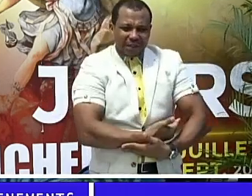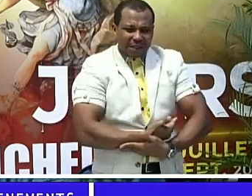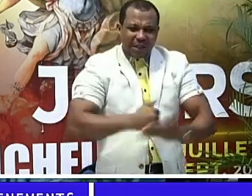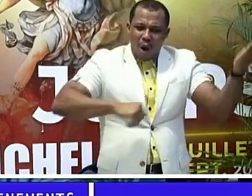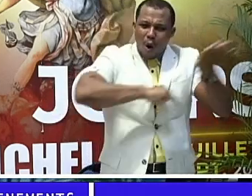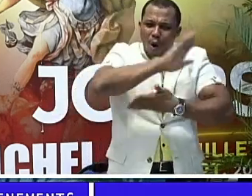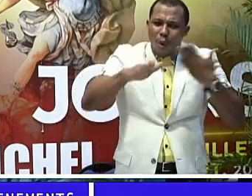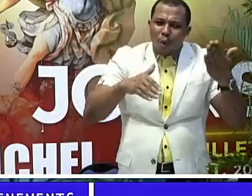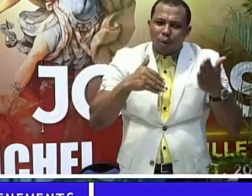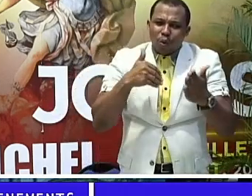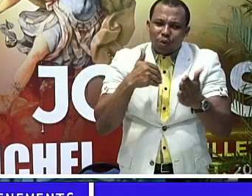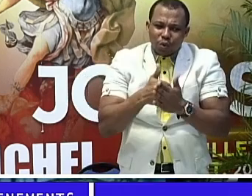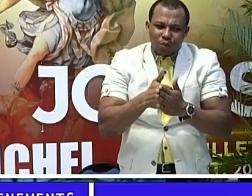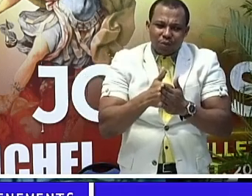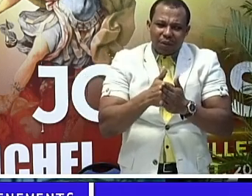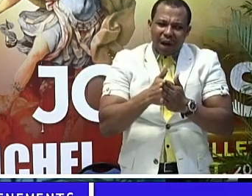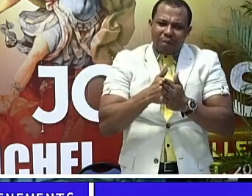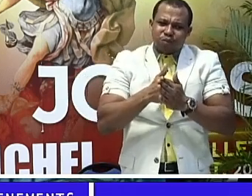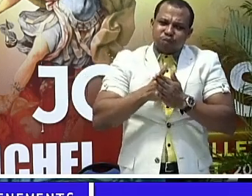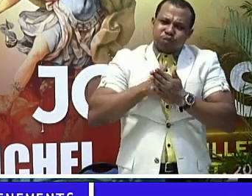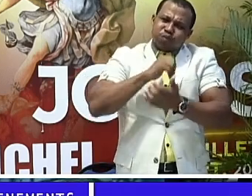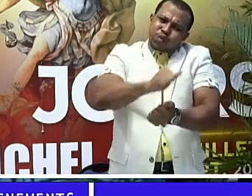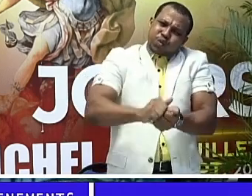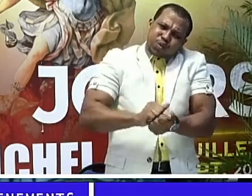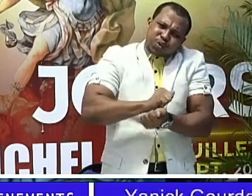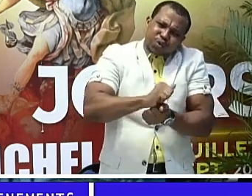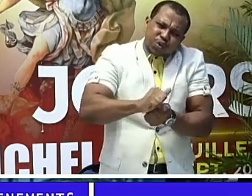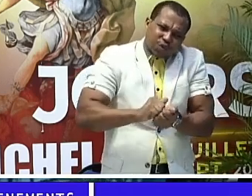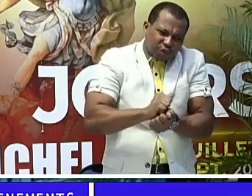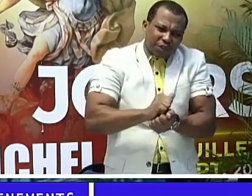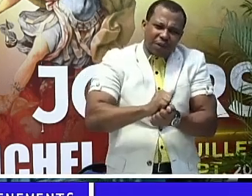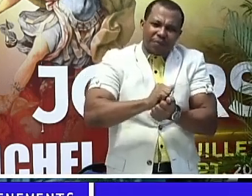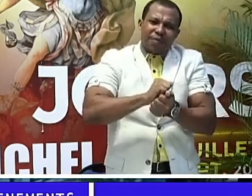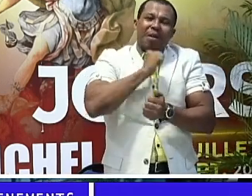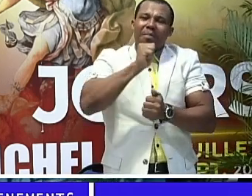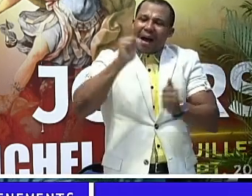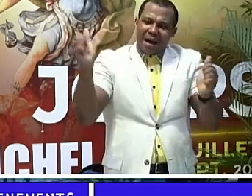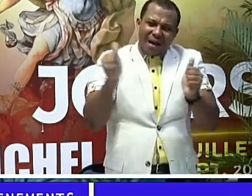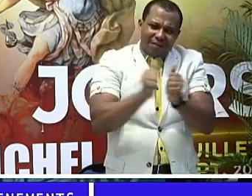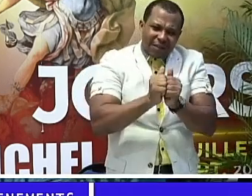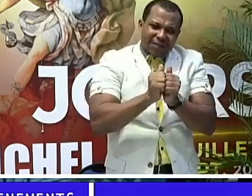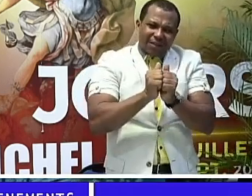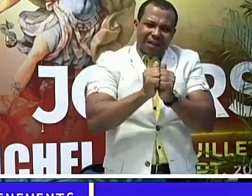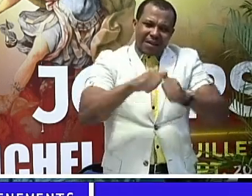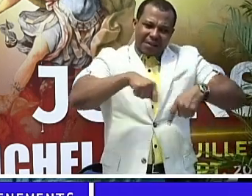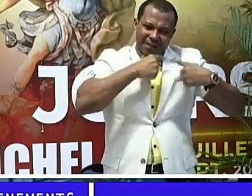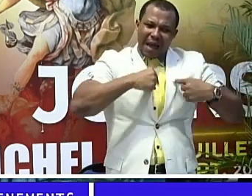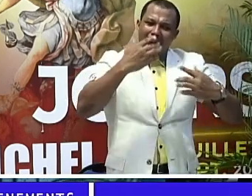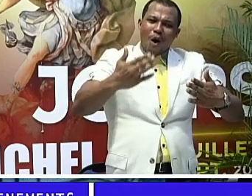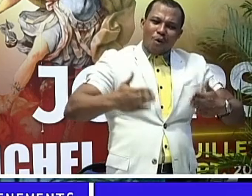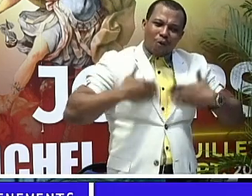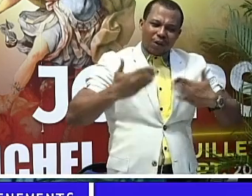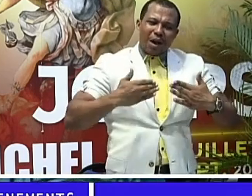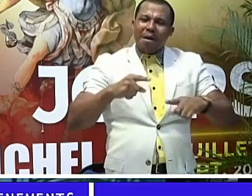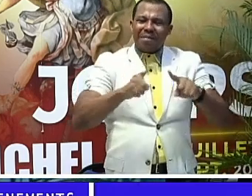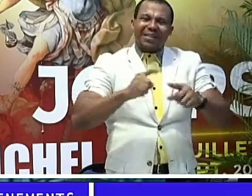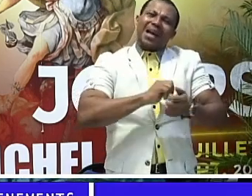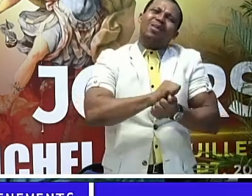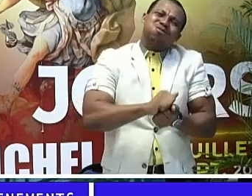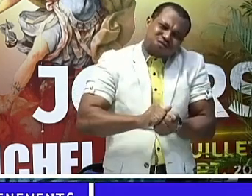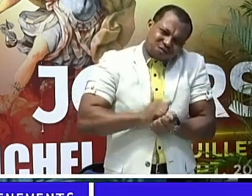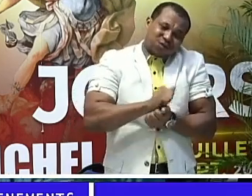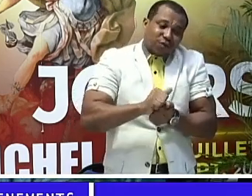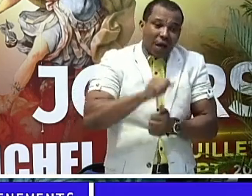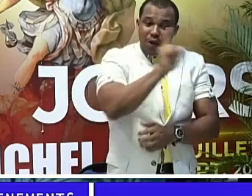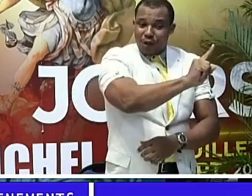correction y a sibi kou liye a. C'est pas à quel content yo considéré l, mais c'est à chagrin.